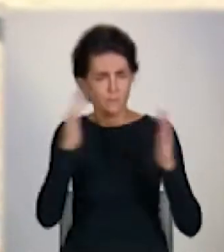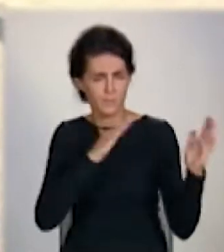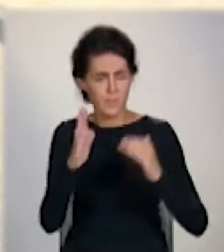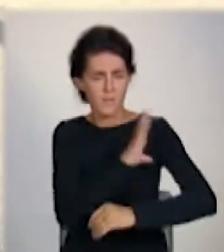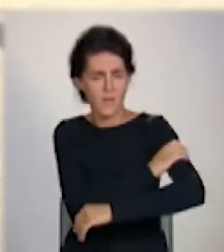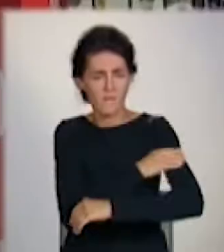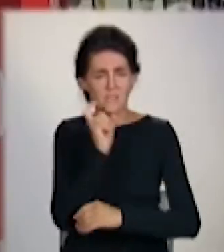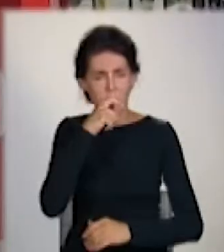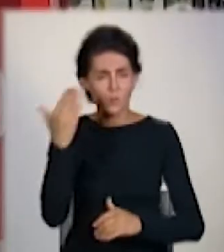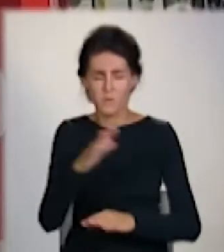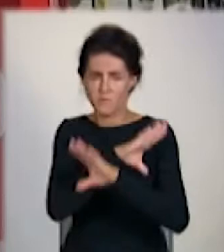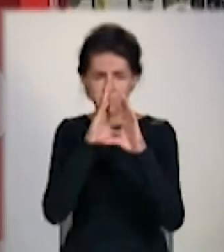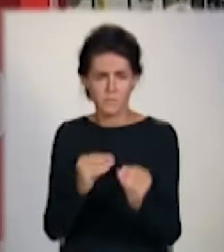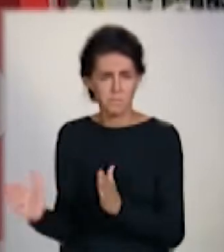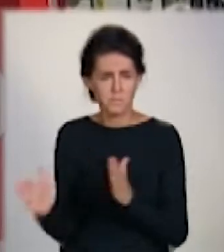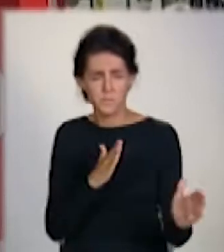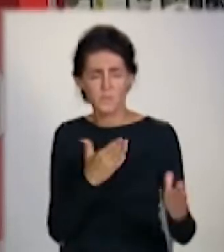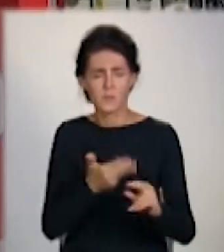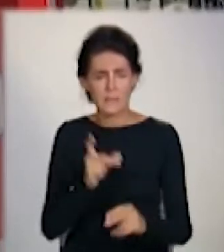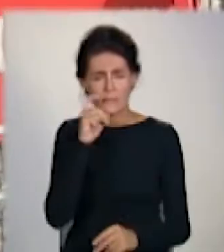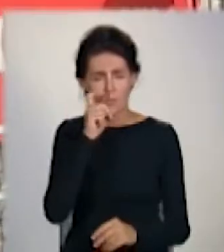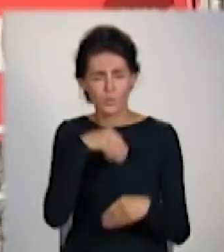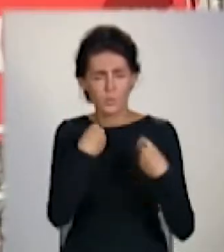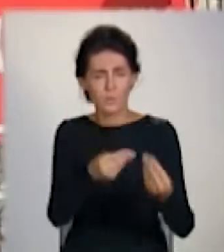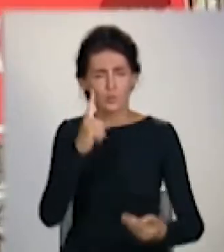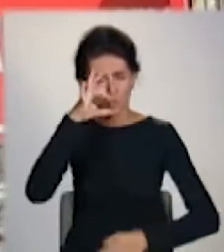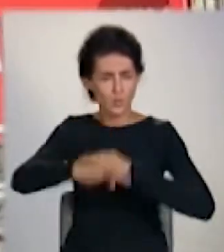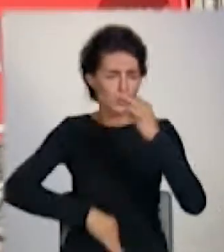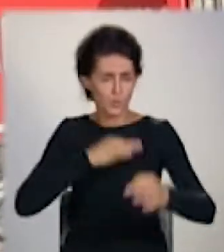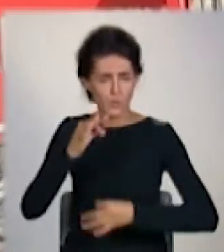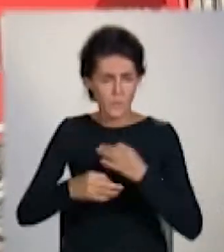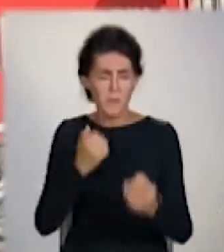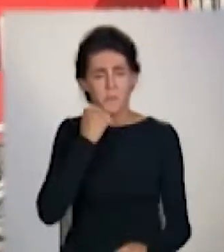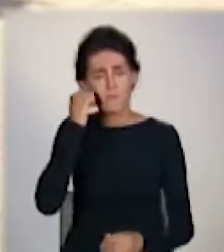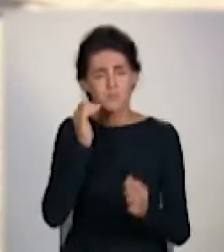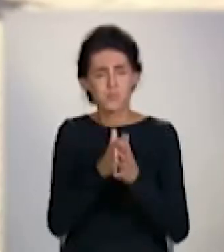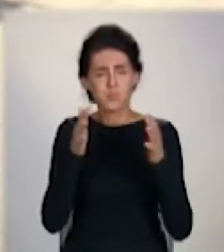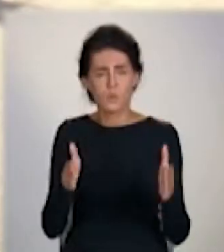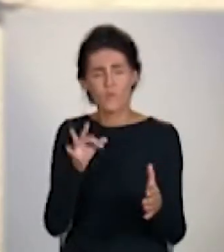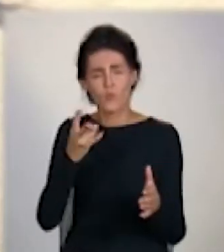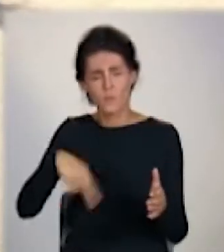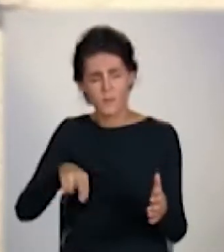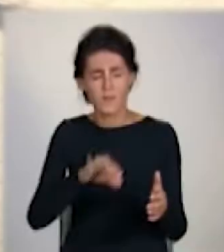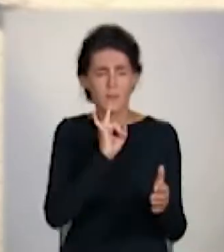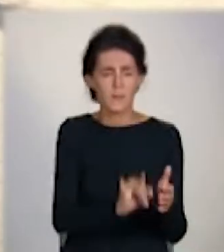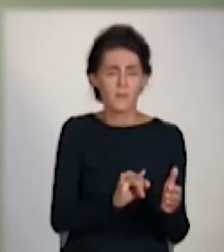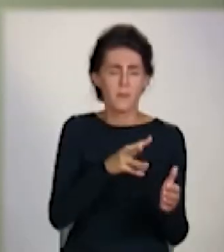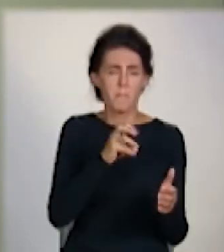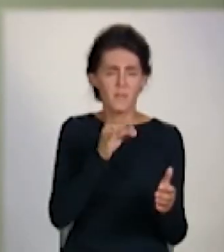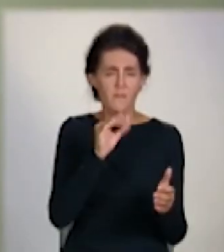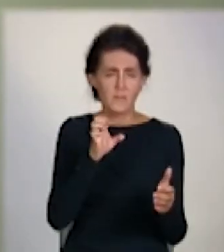кислорода, бесперебойная подача кислорода круглосуточной. Фонду Рината Ахметова и группе «Медінвест» хочется сказать огромное